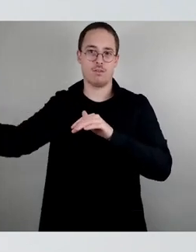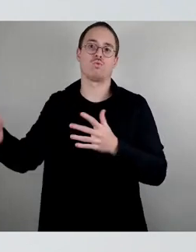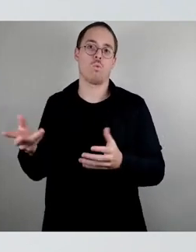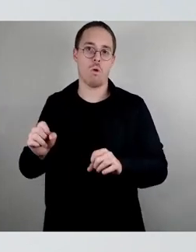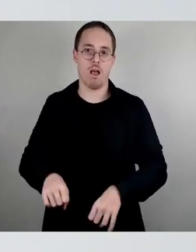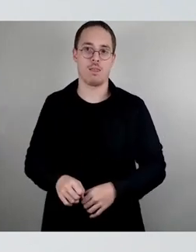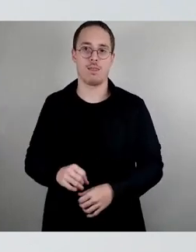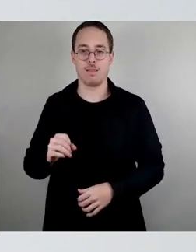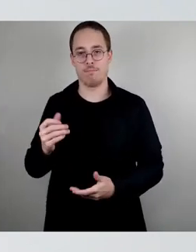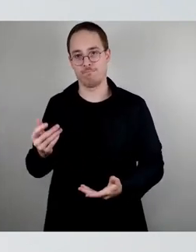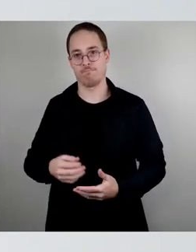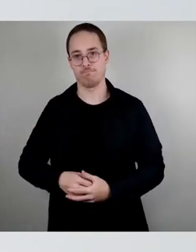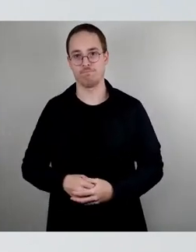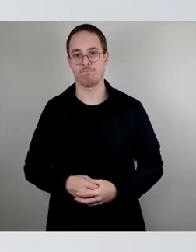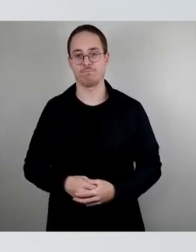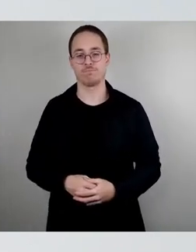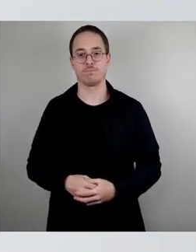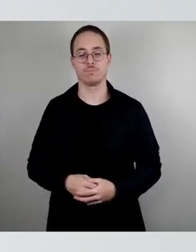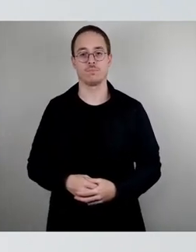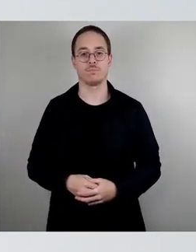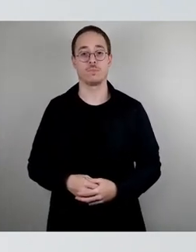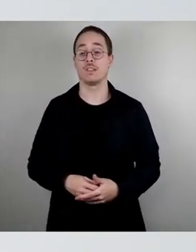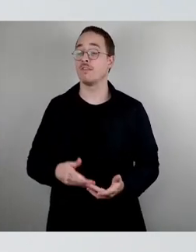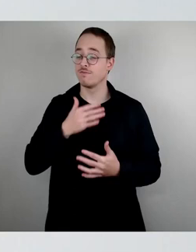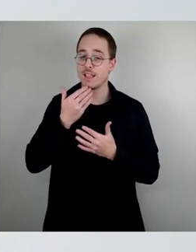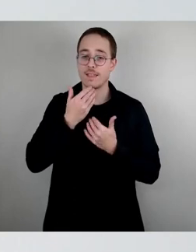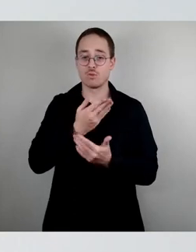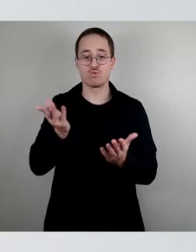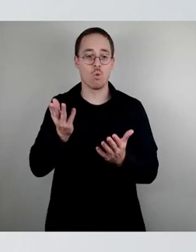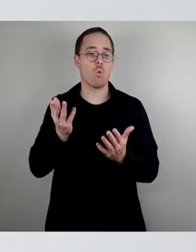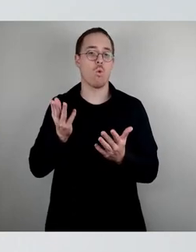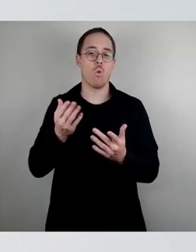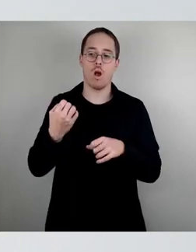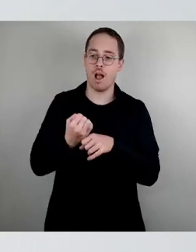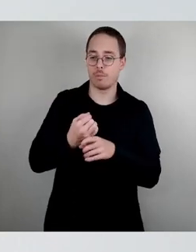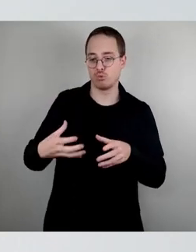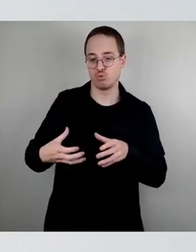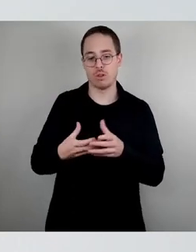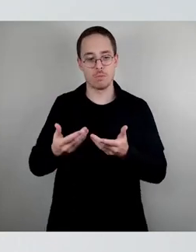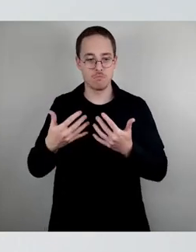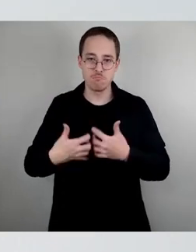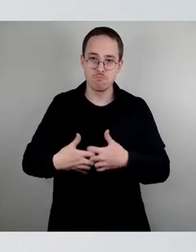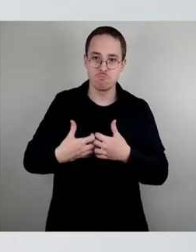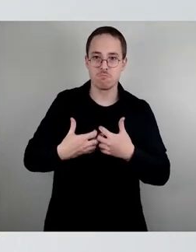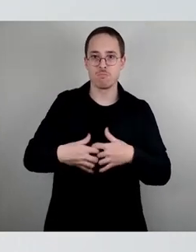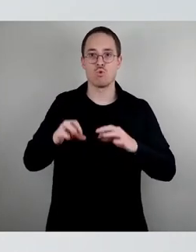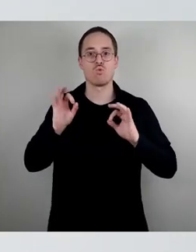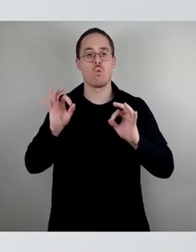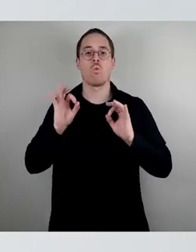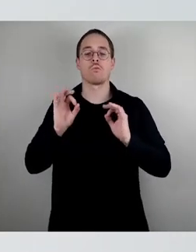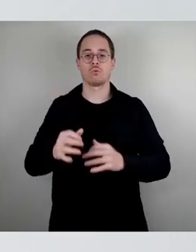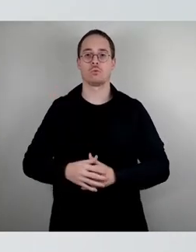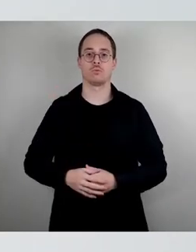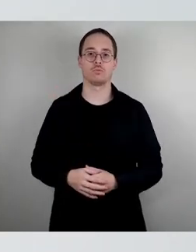konstruktive Zusammenarbeit an der Stelle. Und der Ausschussbericht, der auch einen stabilen Arbeitsauftrag